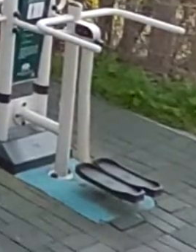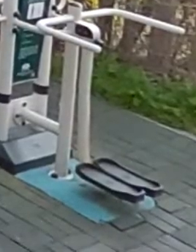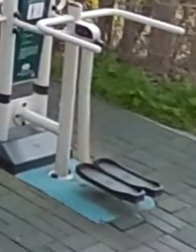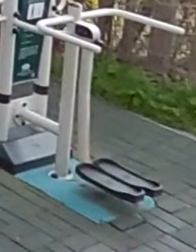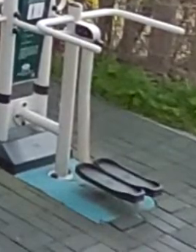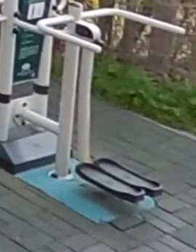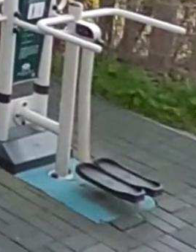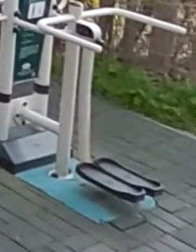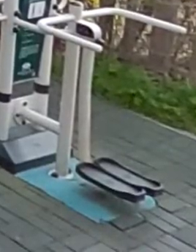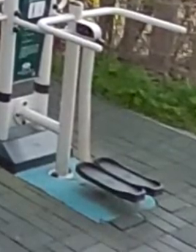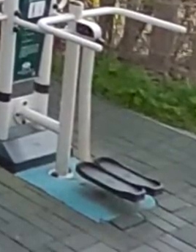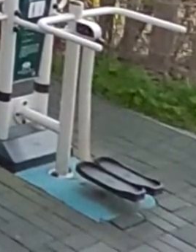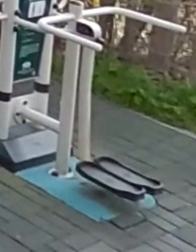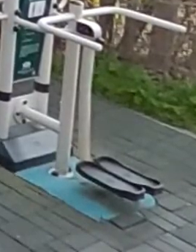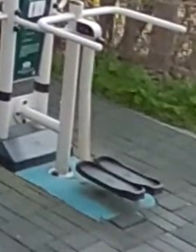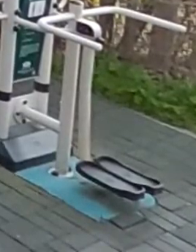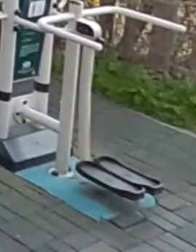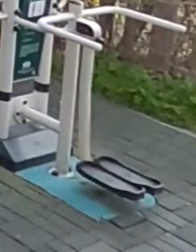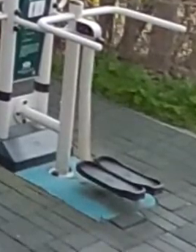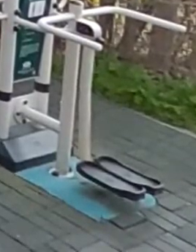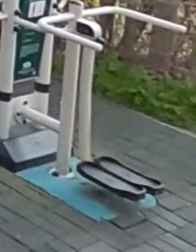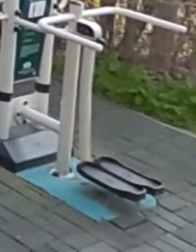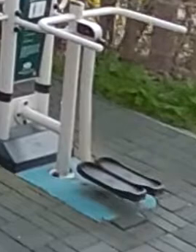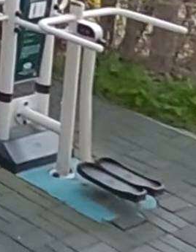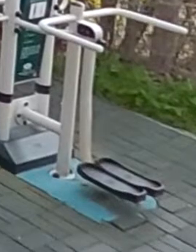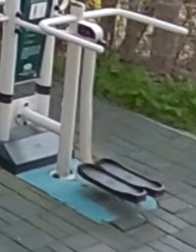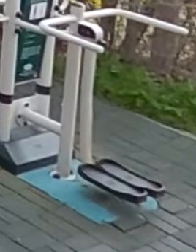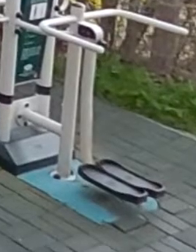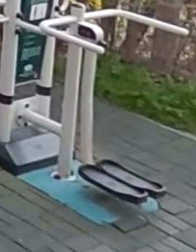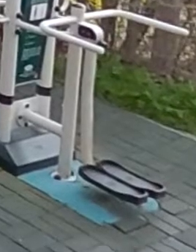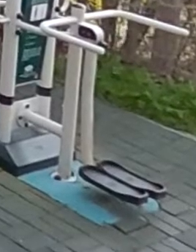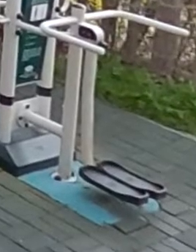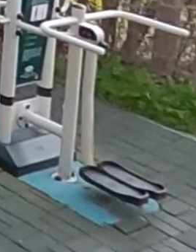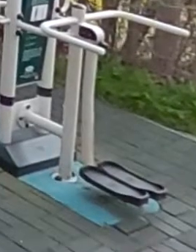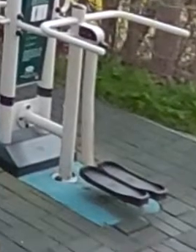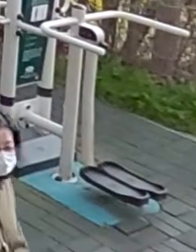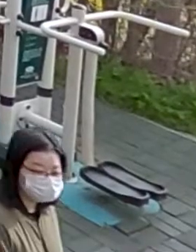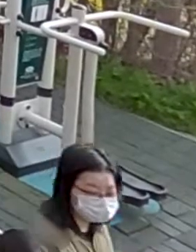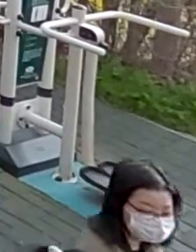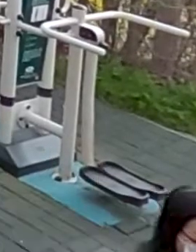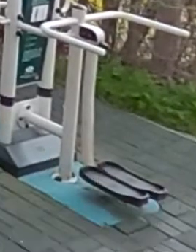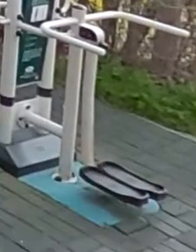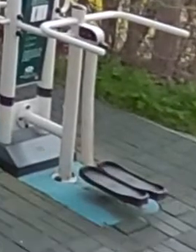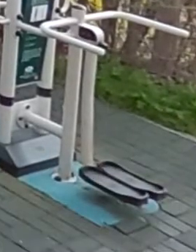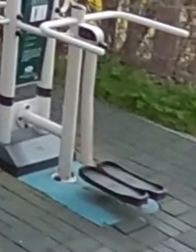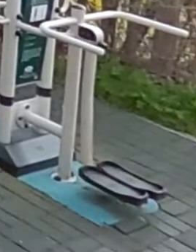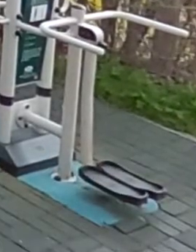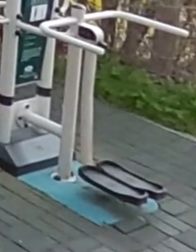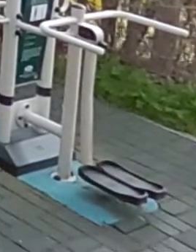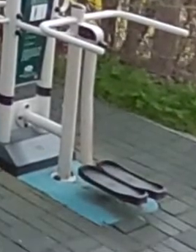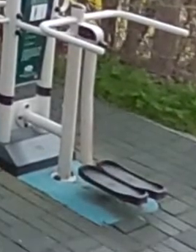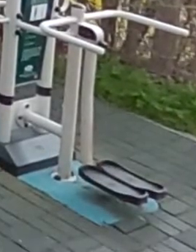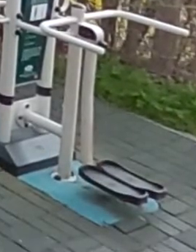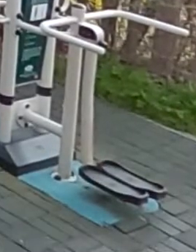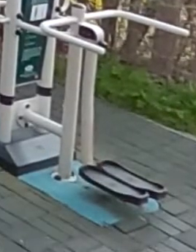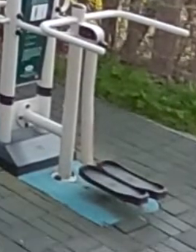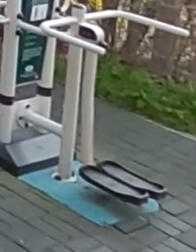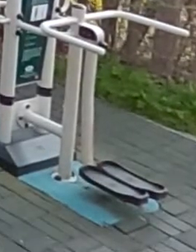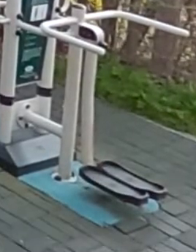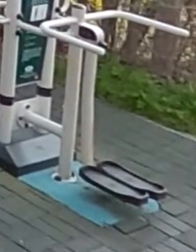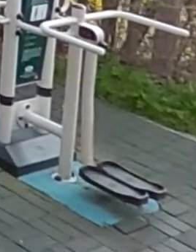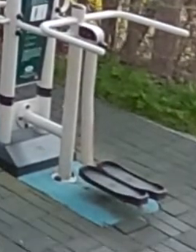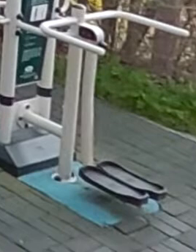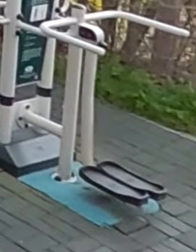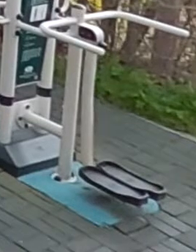초 중 고등학교의 몇 마스크를 무상으로 지원했습니다 동북 싼 도시철도 사업 이 2025년 개통을 목표로